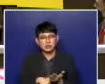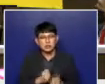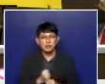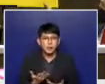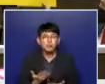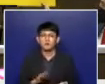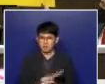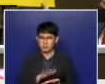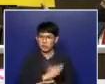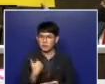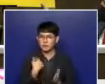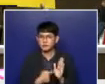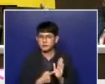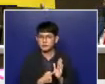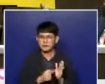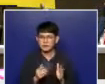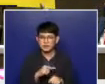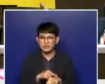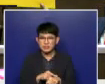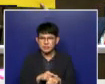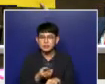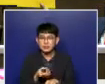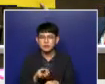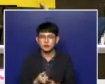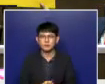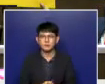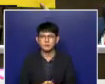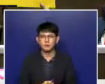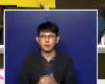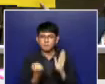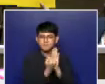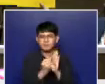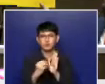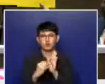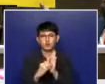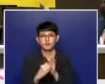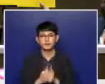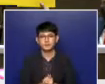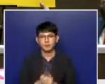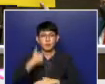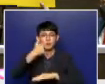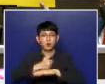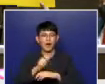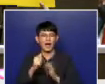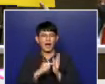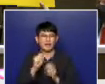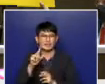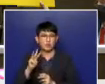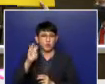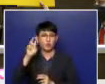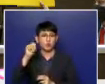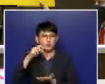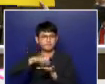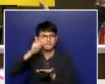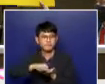กรุงเทพนครก่อนจะข้ามไปจังหวัดสมุทรปราการกทมไม่สามารถจะทำข้ามเขตไปสมุทรปราการได้ต้อง